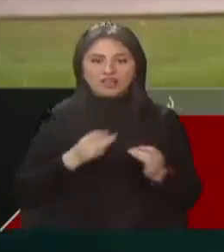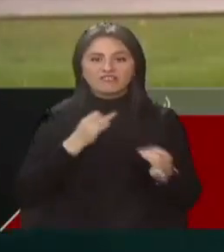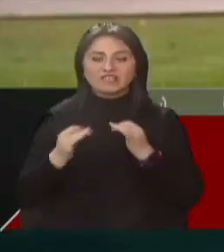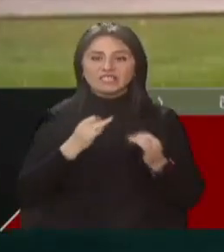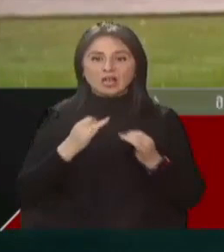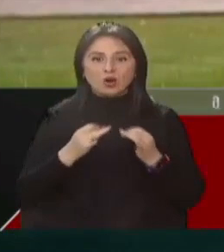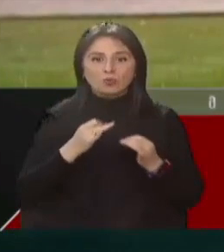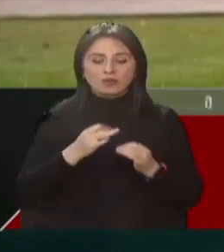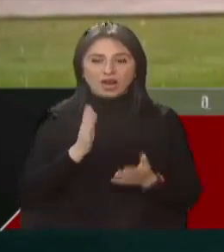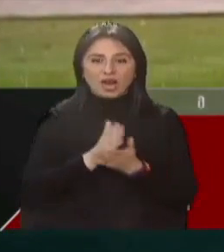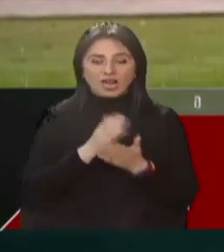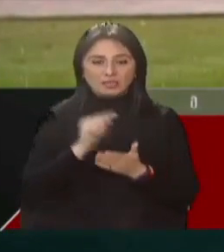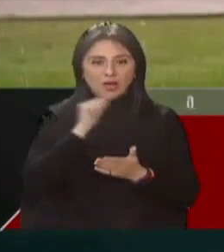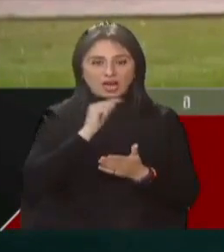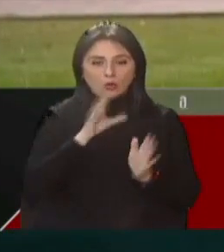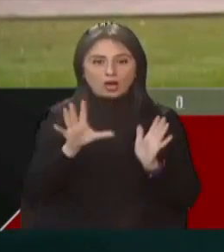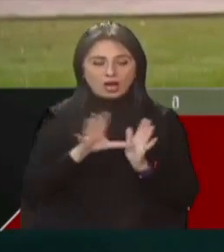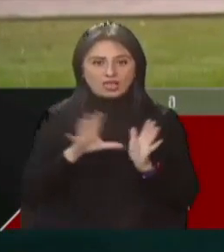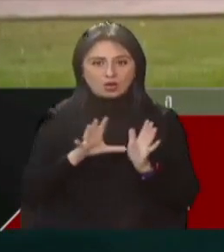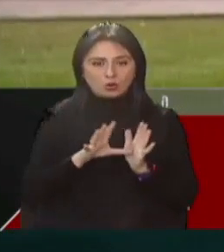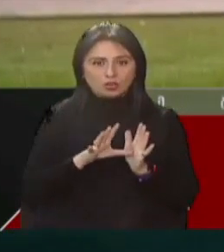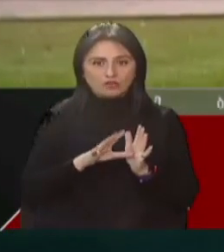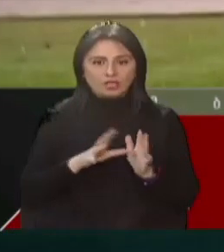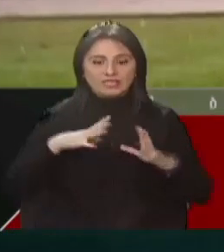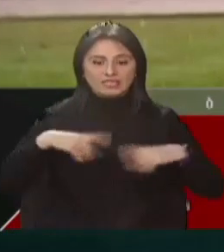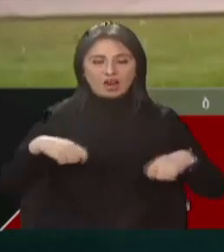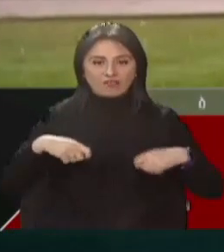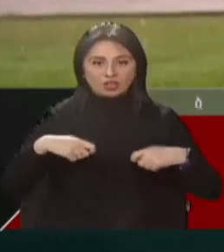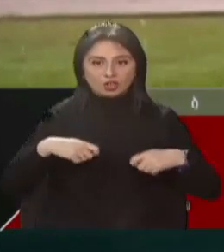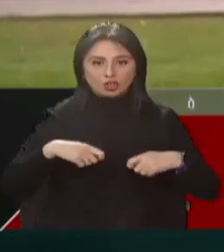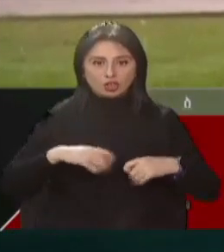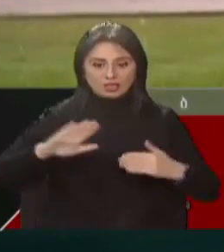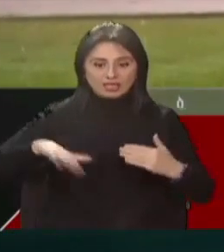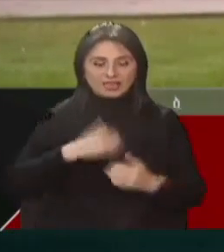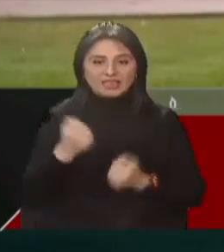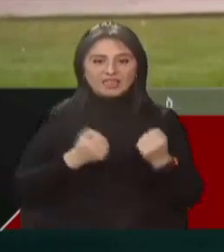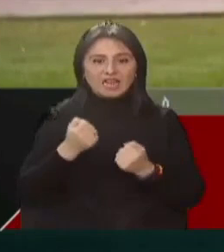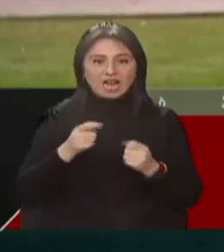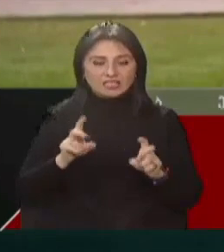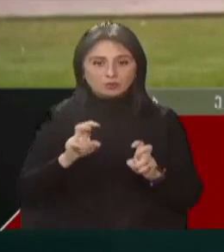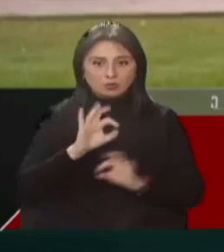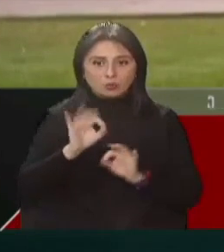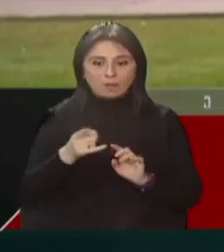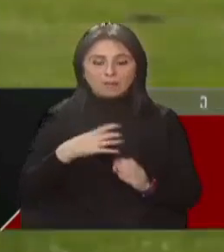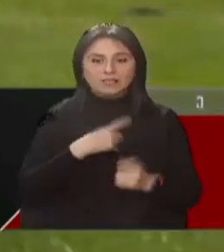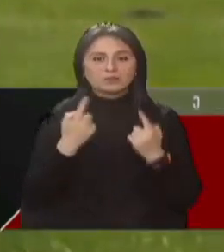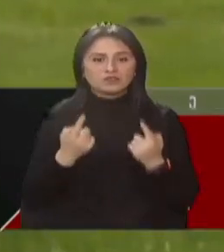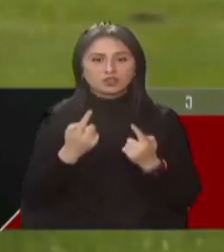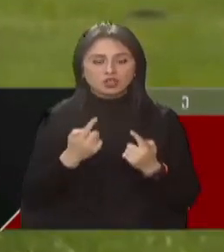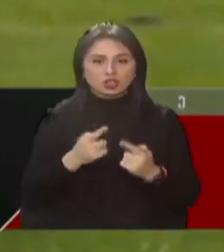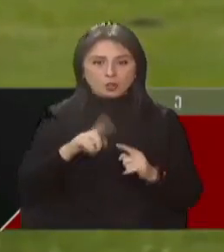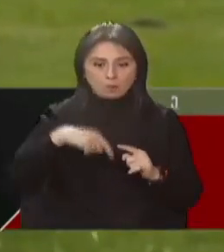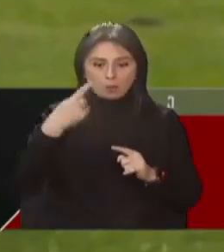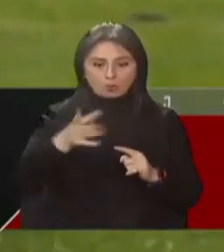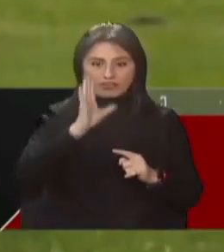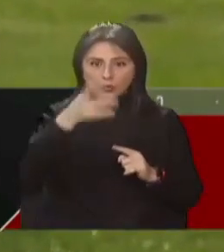ვისაუბრეთ არსებულ ეკონომიკურ, ენერგეტიკულ, სავაჭრო და სატრანსპორტო პროექტებზე, და მათ მნიშვნელობაზე.